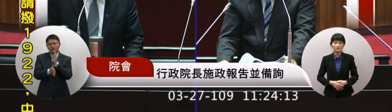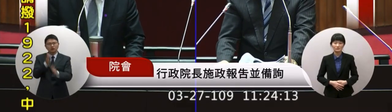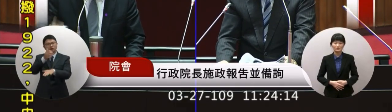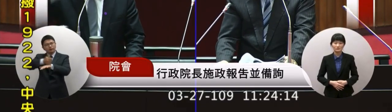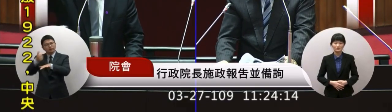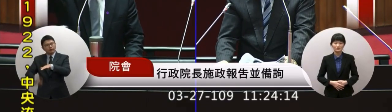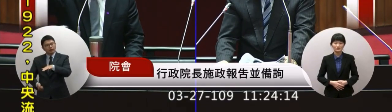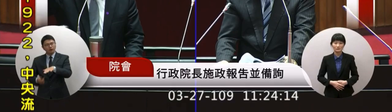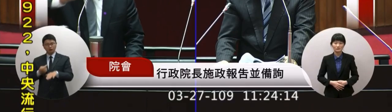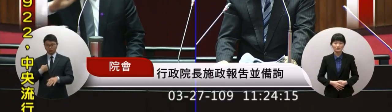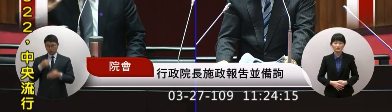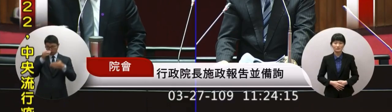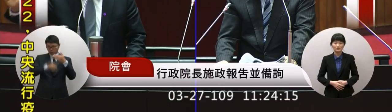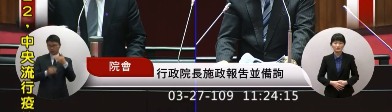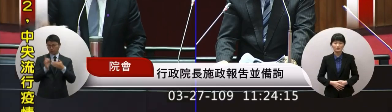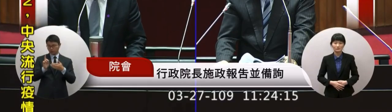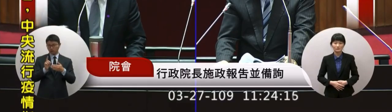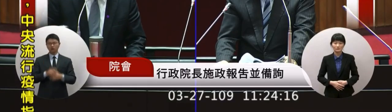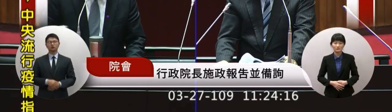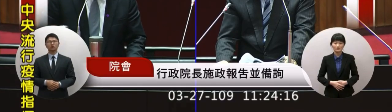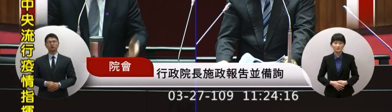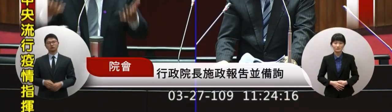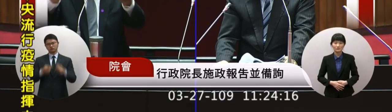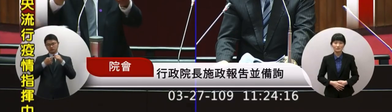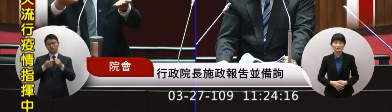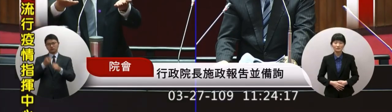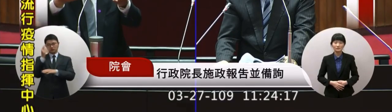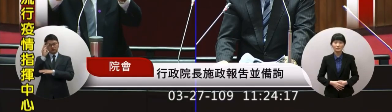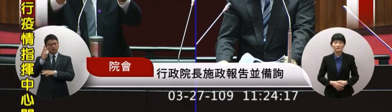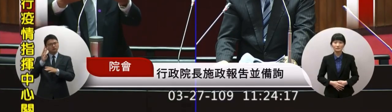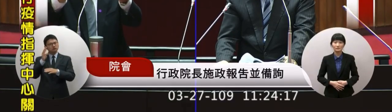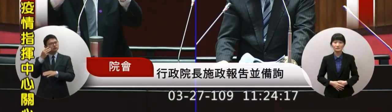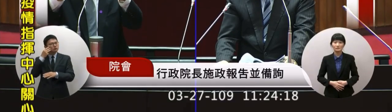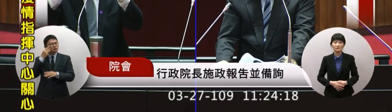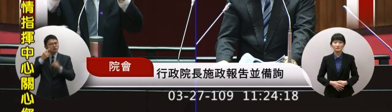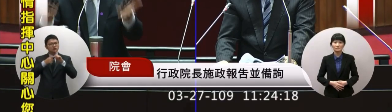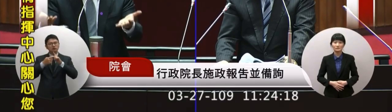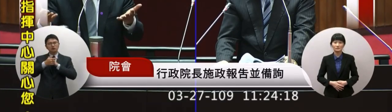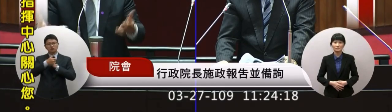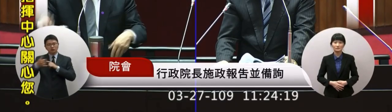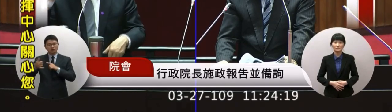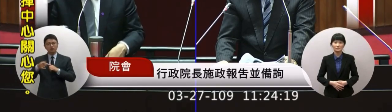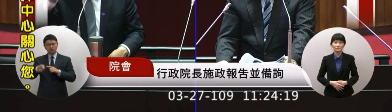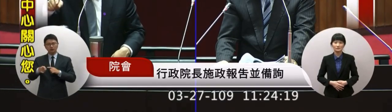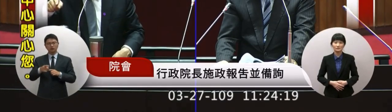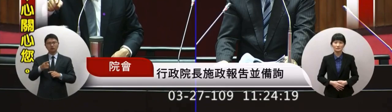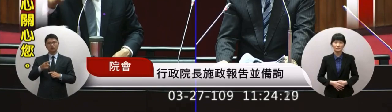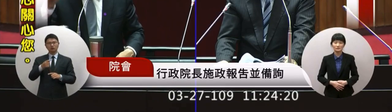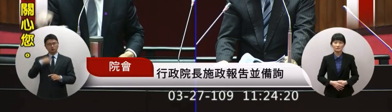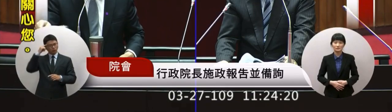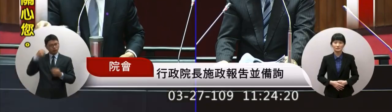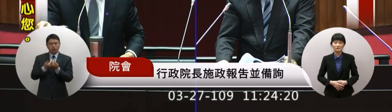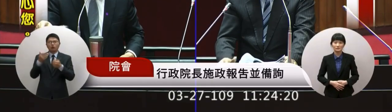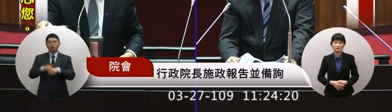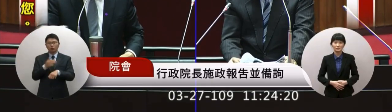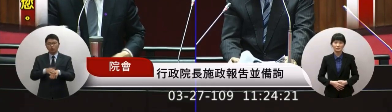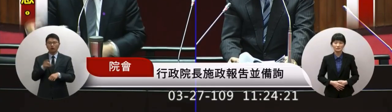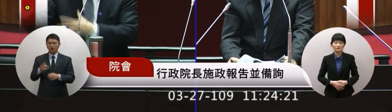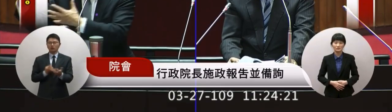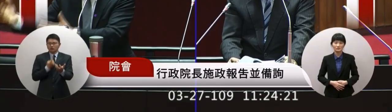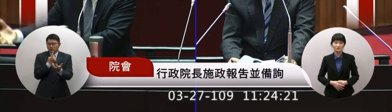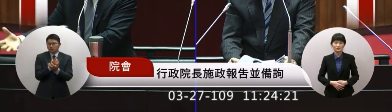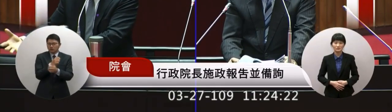一个原则。第一，我不排斥政治人物，政治人物都经过历练，参与政府或监督